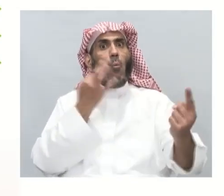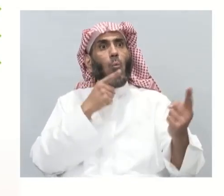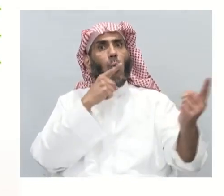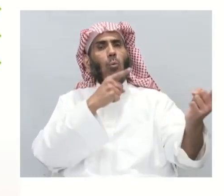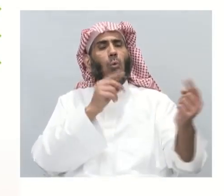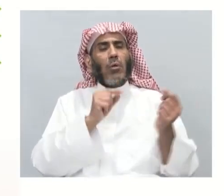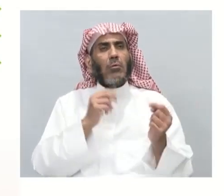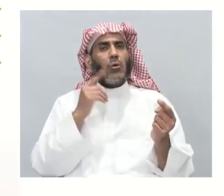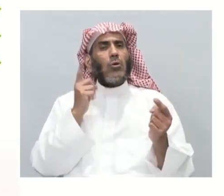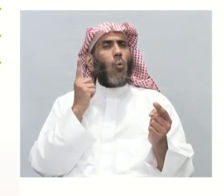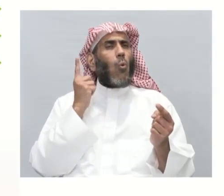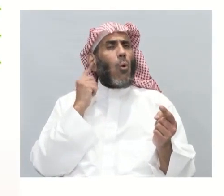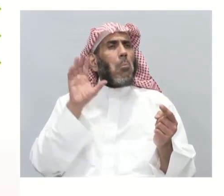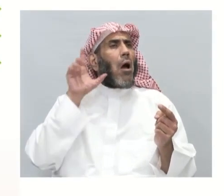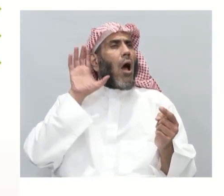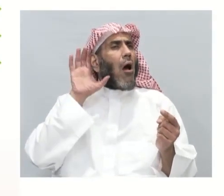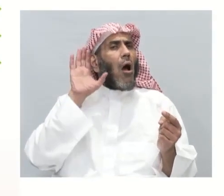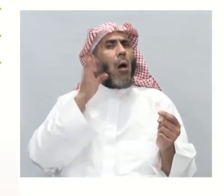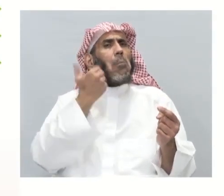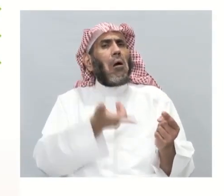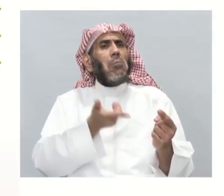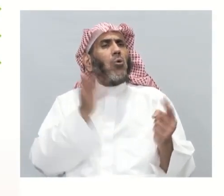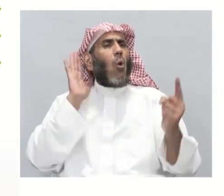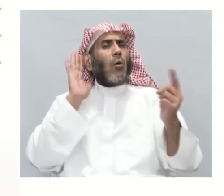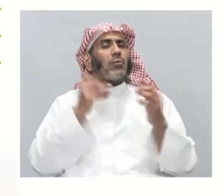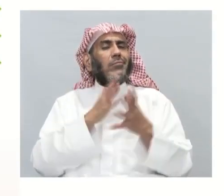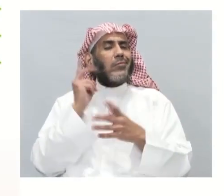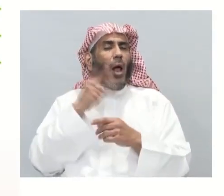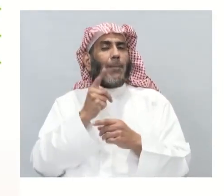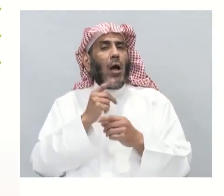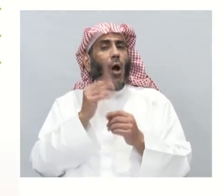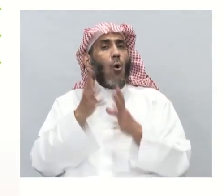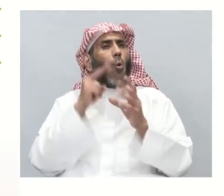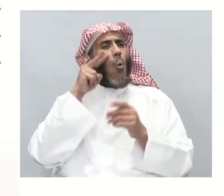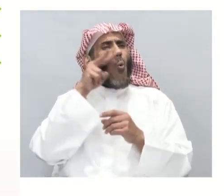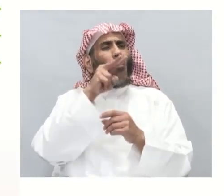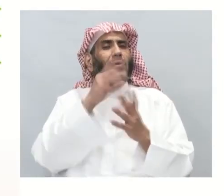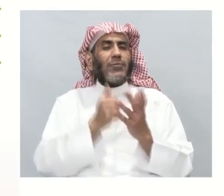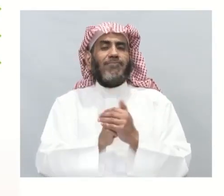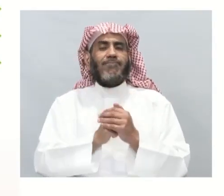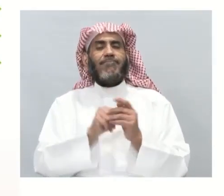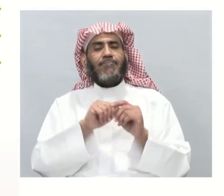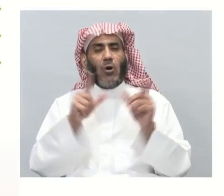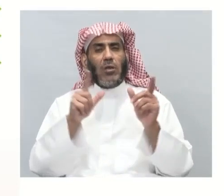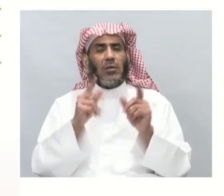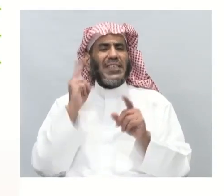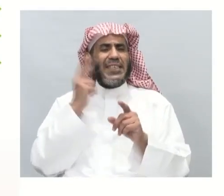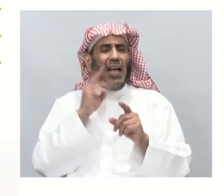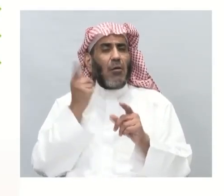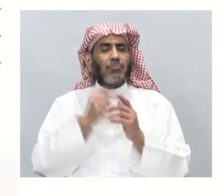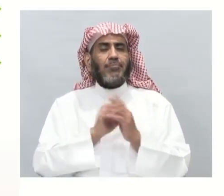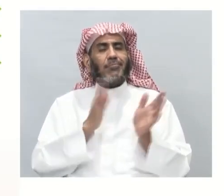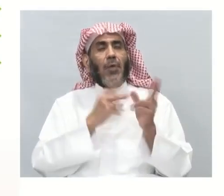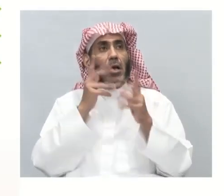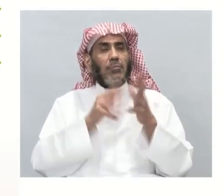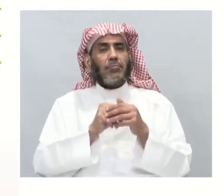وتجد تصغي باذنك نعم ما سمعت اعد وتجد ك ايش تردد هذه العبارات حتى تصل اليك حتى تصل اليك العباره ايضا سوء